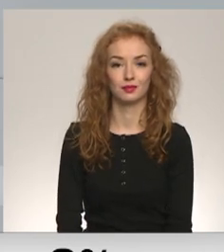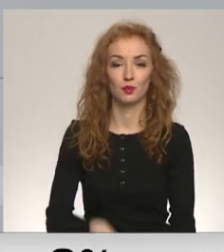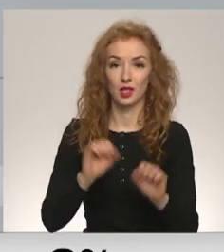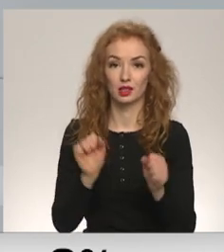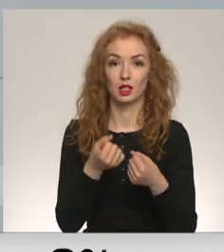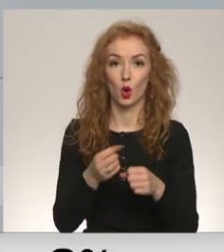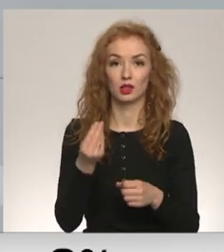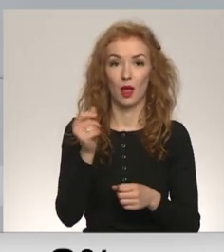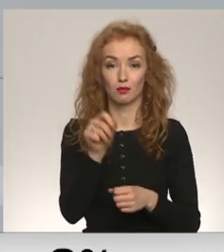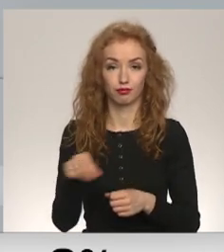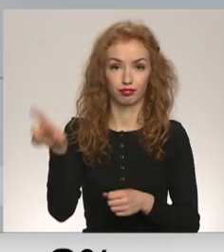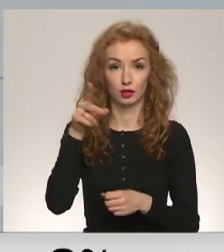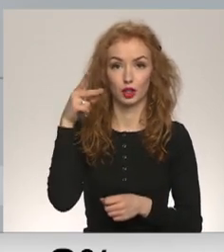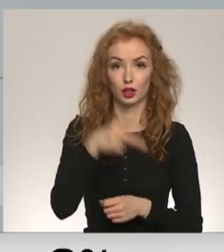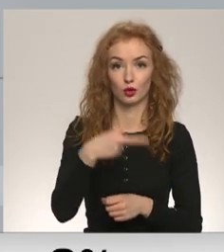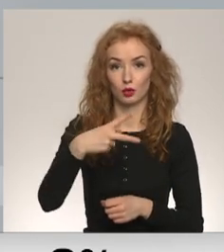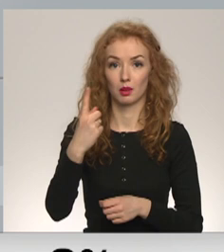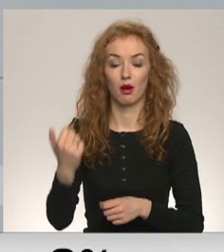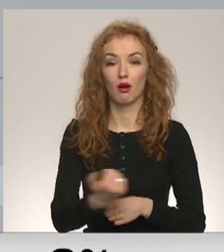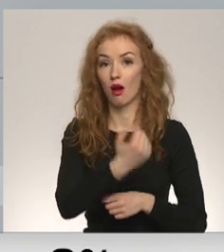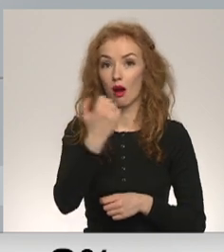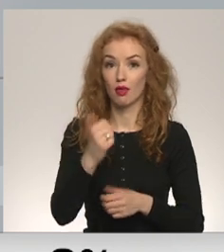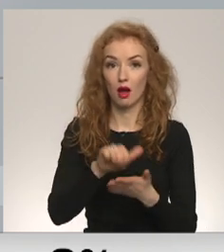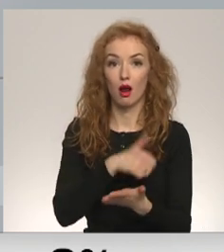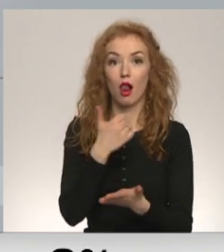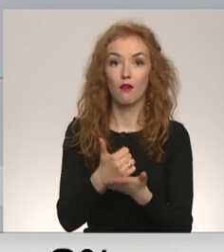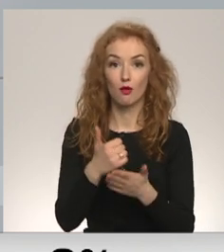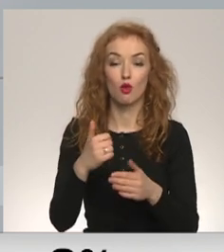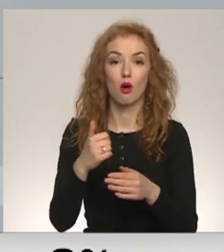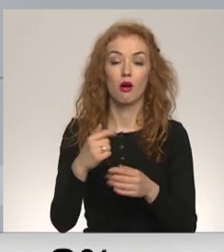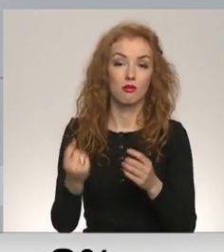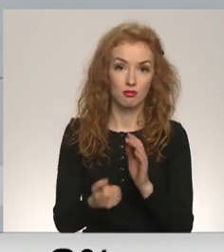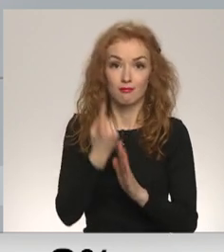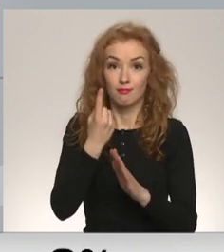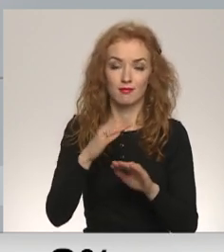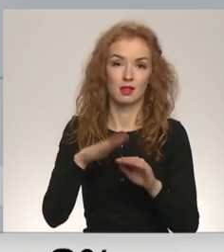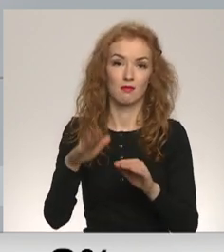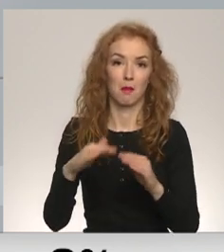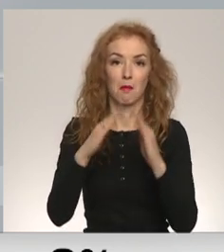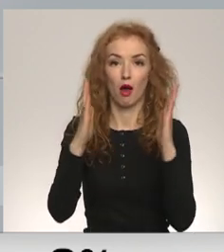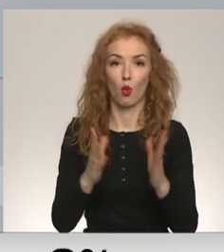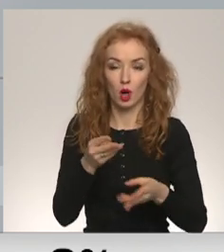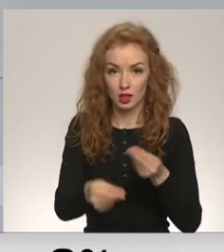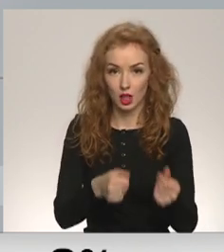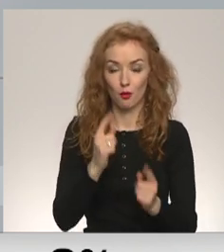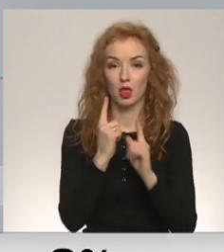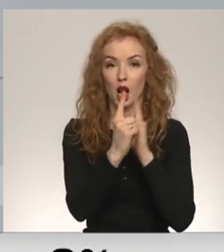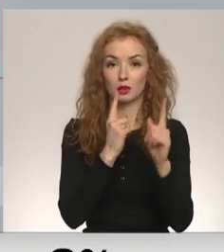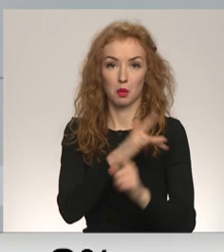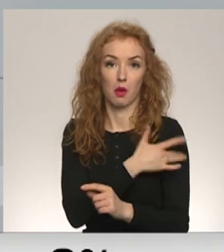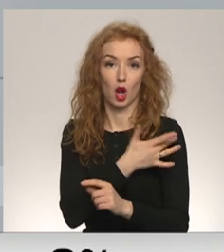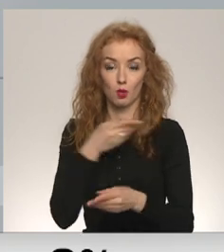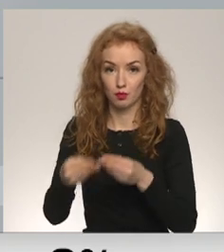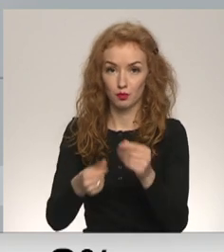Straujo cenu kāpumu 2021. Gadā galvenokārt ietekmēja trīs lietas – mājokļu izdevumu, transporta pakalpojumu